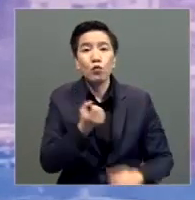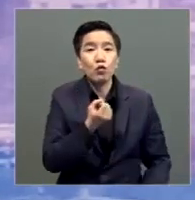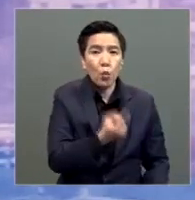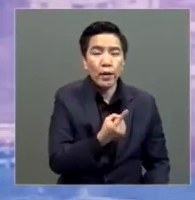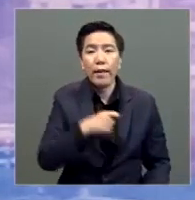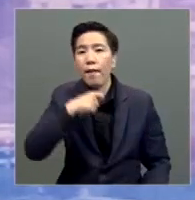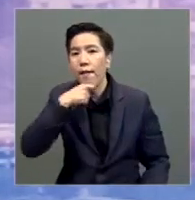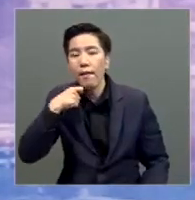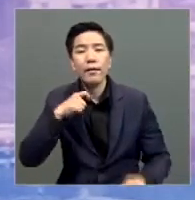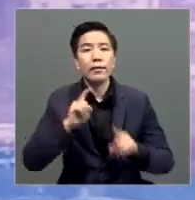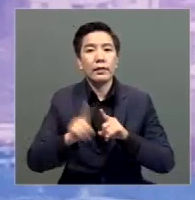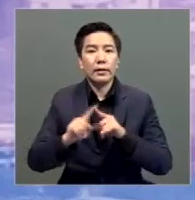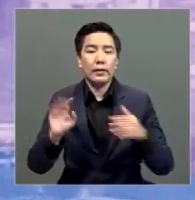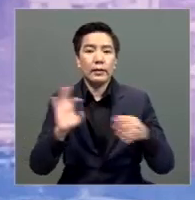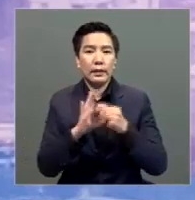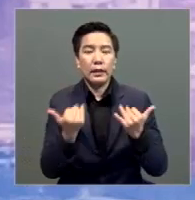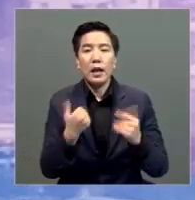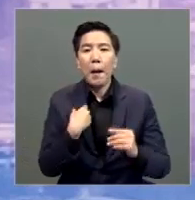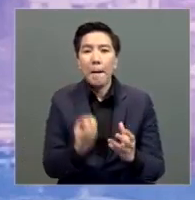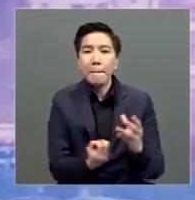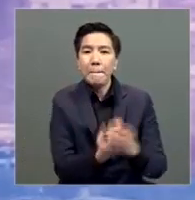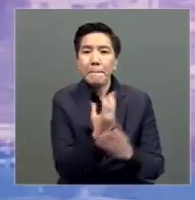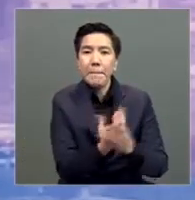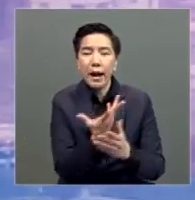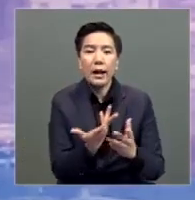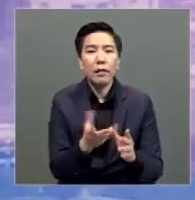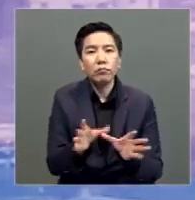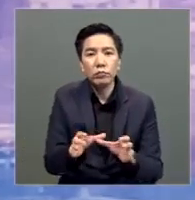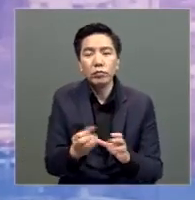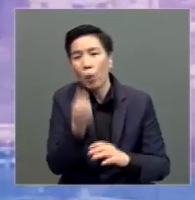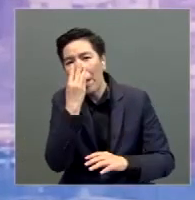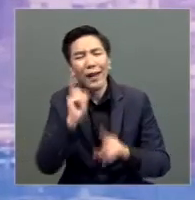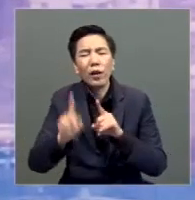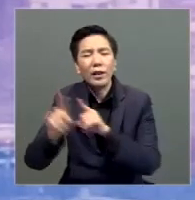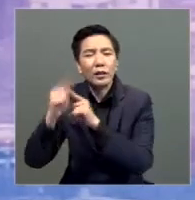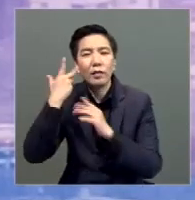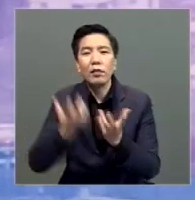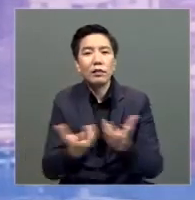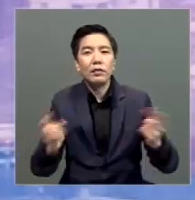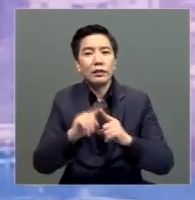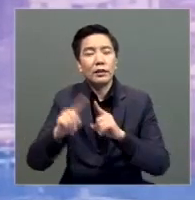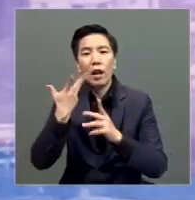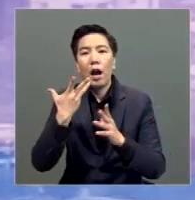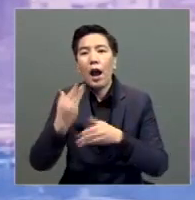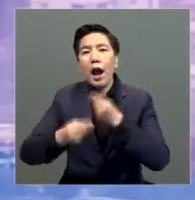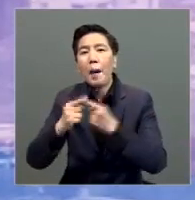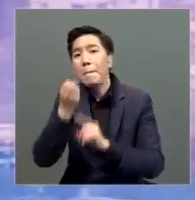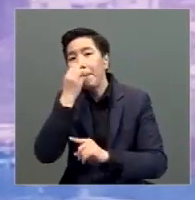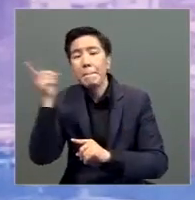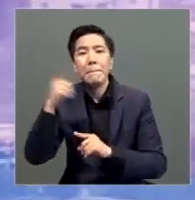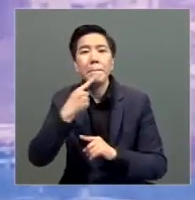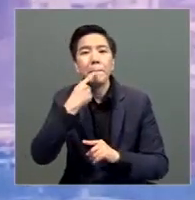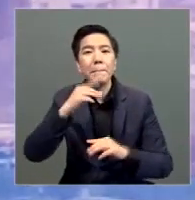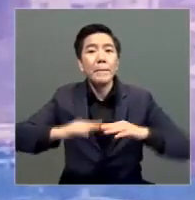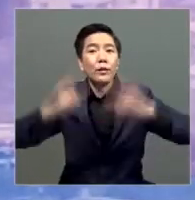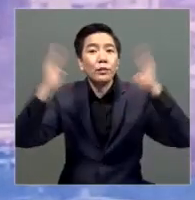าหารแห้งเช่นผักหญ้าปลาปูดอกไม้ ประคองตลาดหรือ